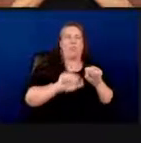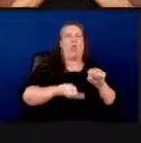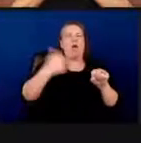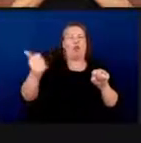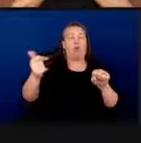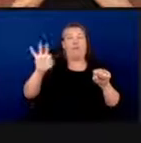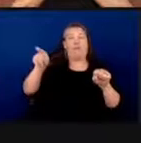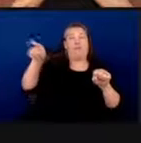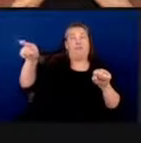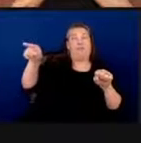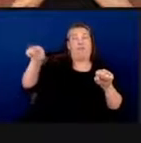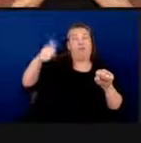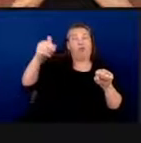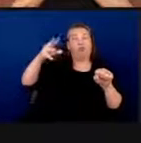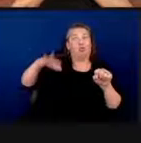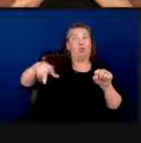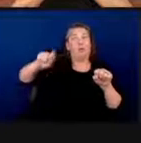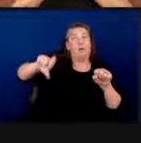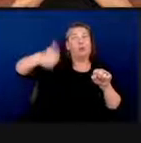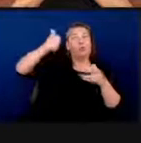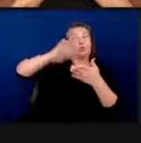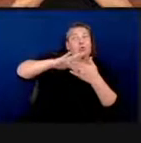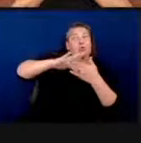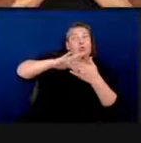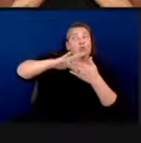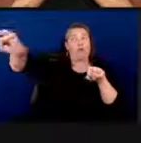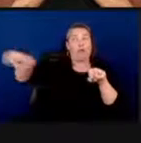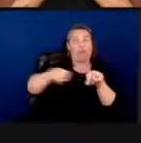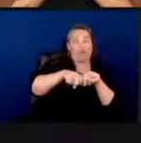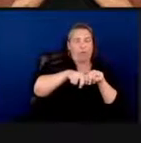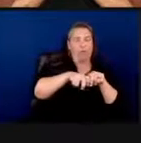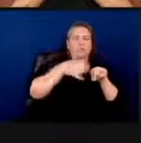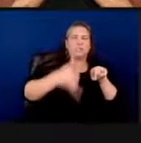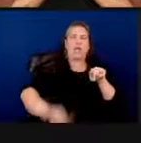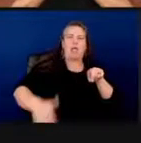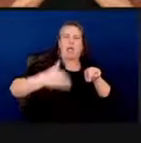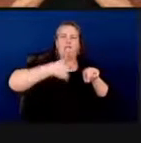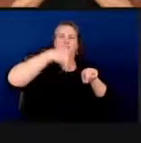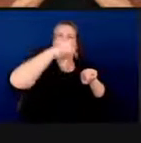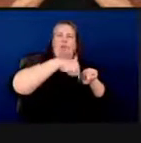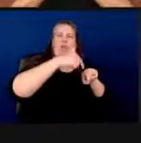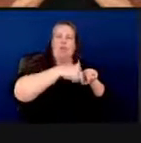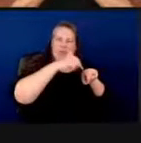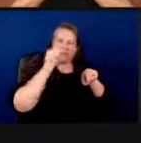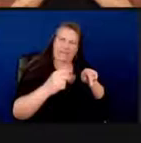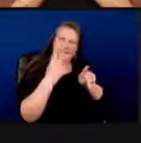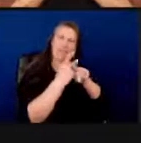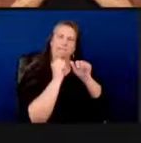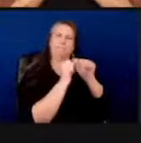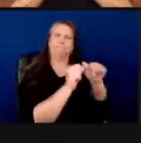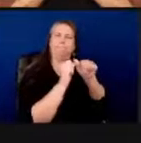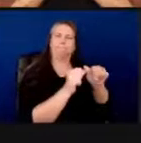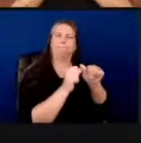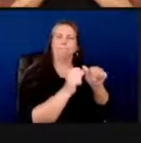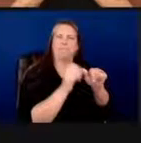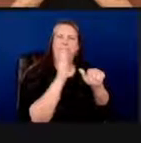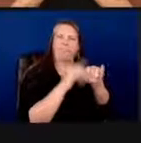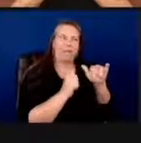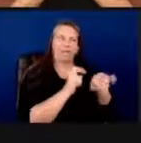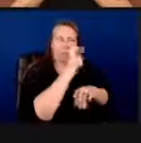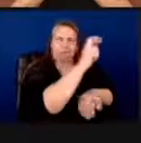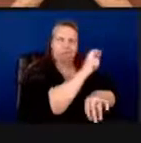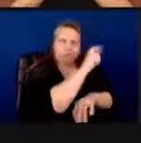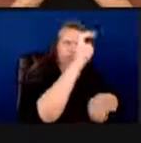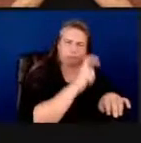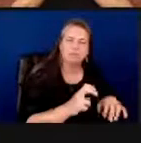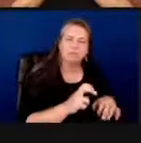في كل مدرسة، فإذا الطلاب الذين ينتقلون من مدرسة إلى أخرى يمكنهم أن يحافظوا على هذه الخبرة في المسارات